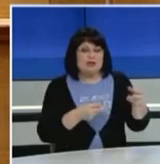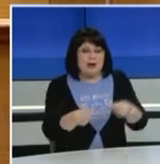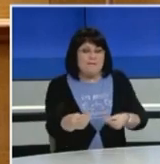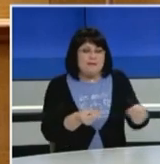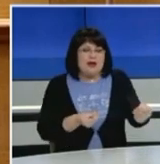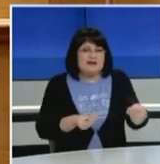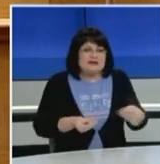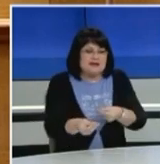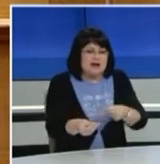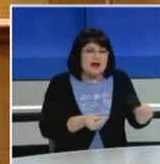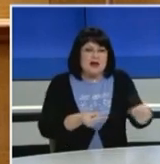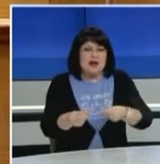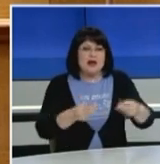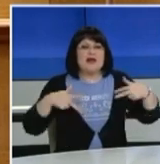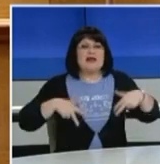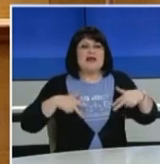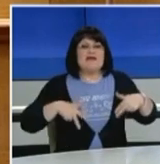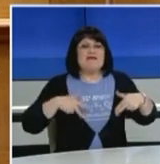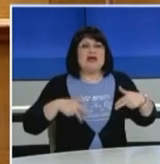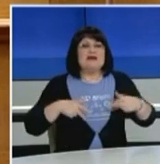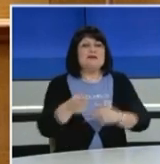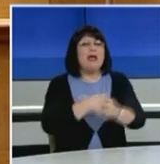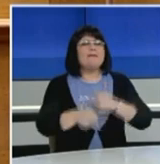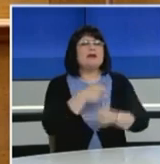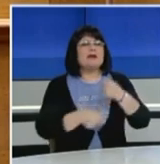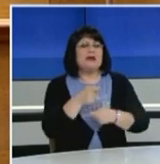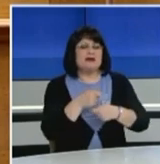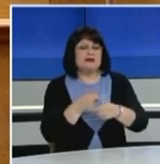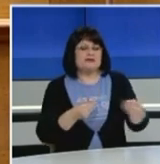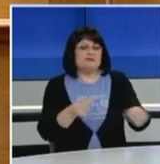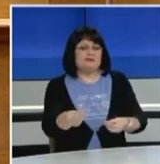παζάρια κυβερνήσεων με μεγάλους επιχειρηματίες,